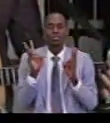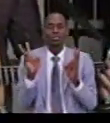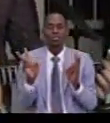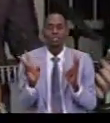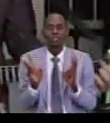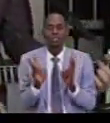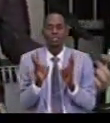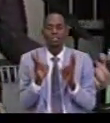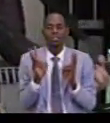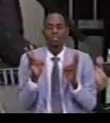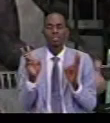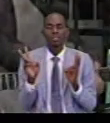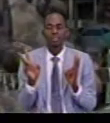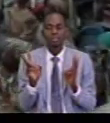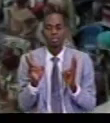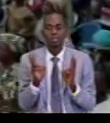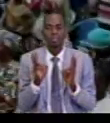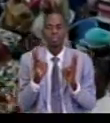victoire